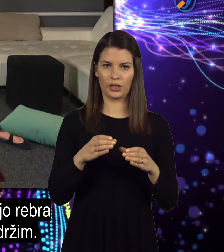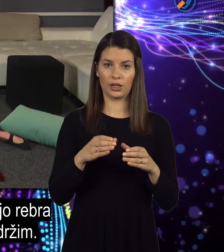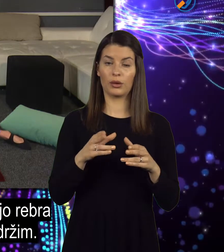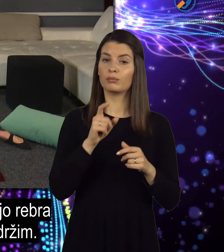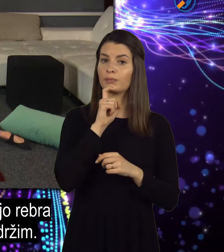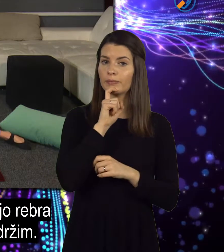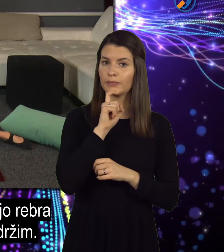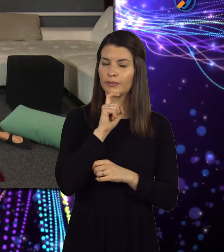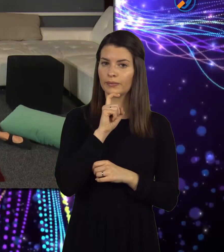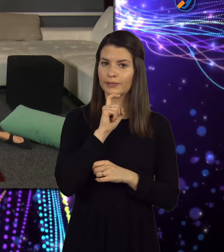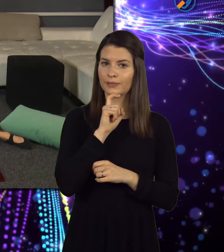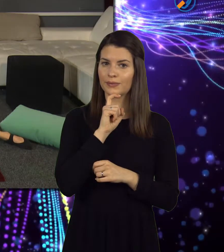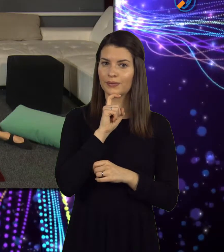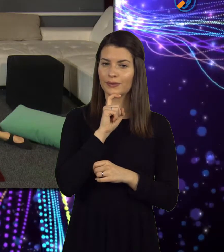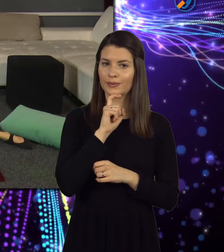in zadržim.